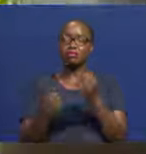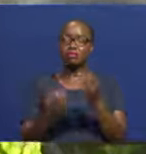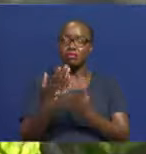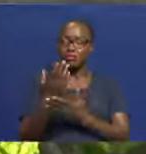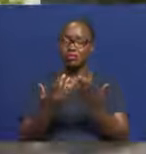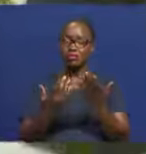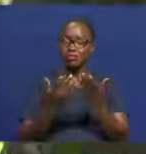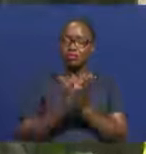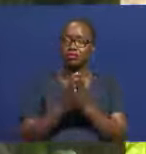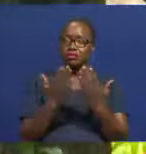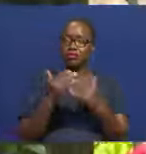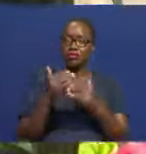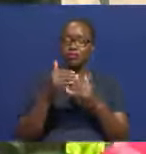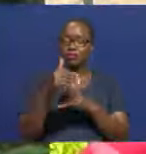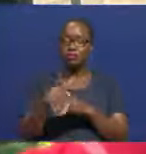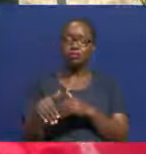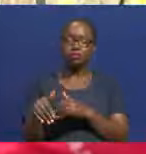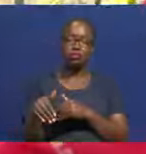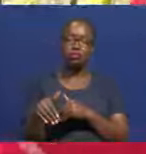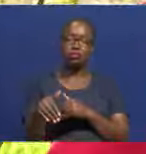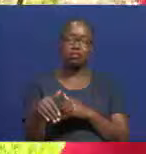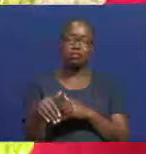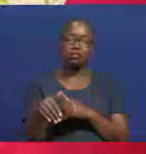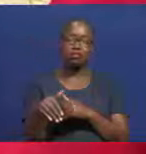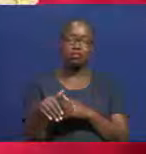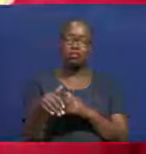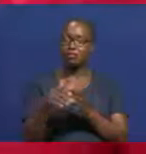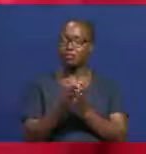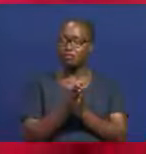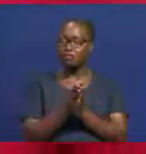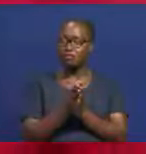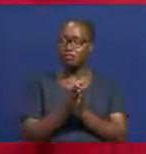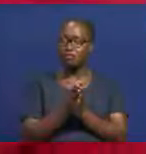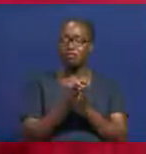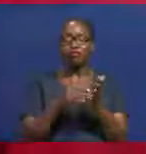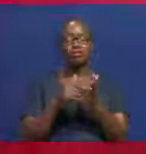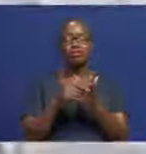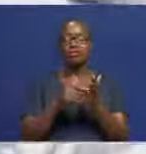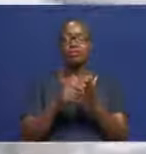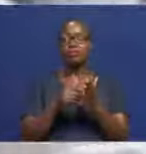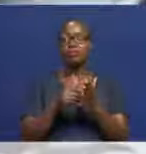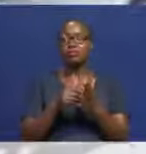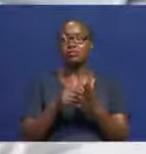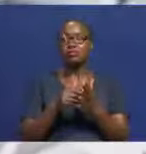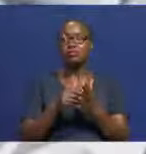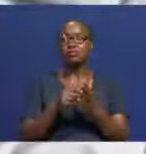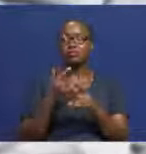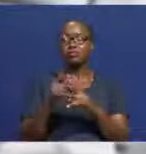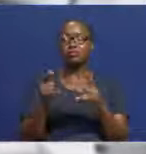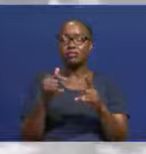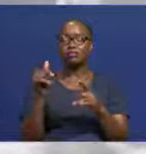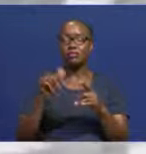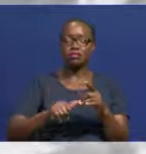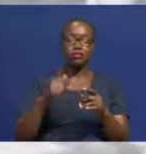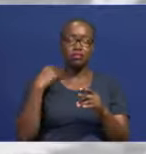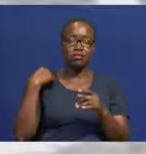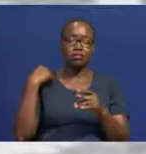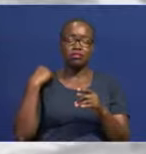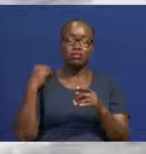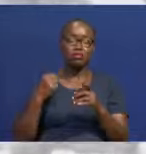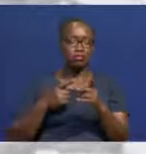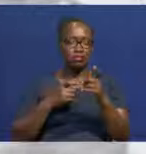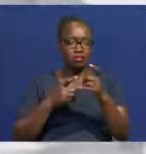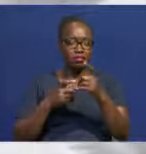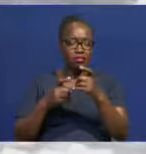hao watu ambao wako mbele wamezidiwa nguvu. Huku hakuna mtu anaanza kujitolea, manake risasi zinakuja